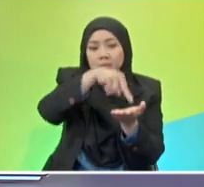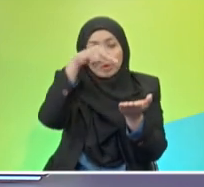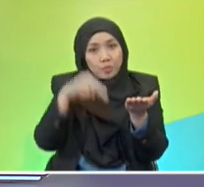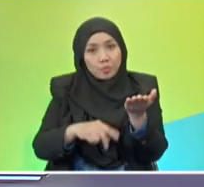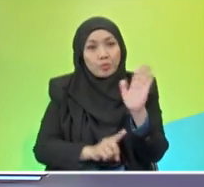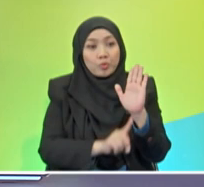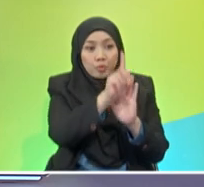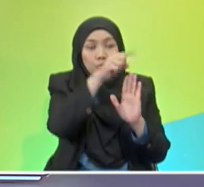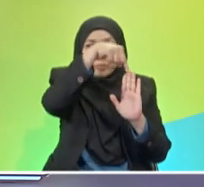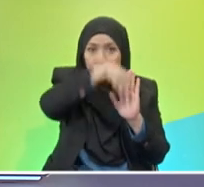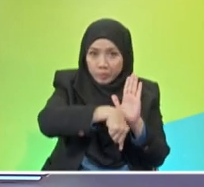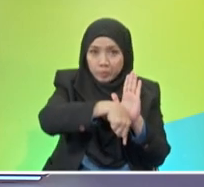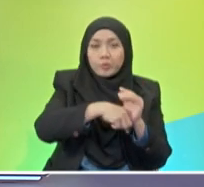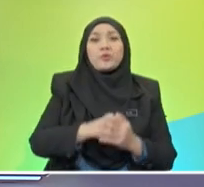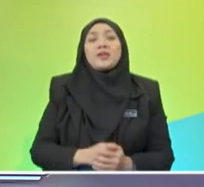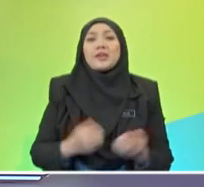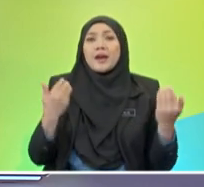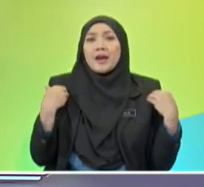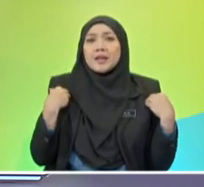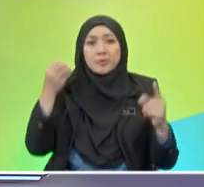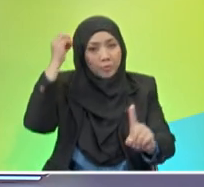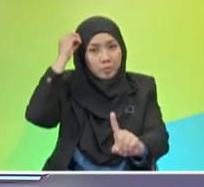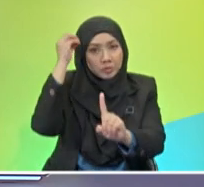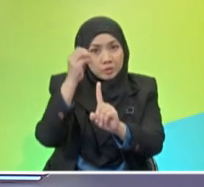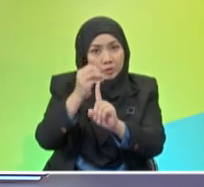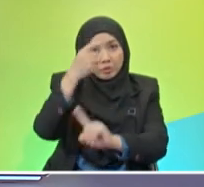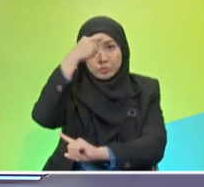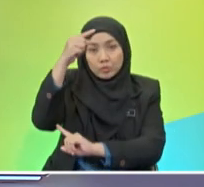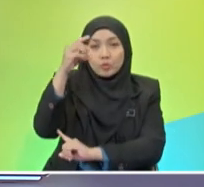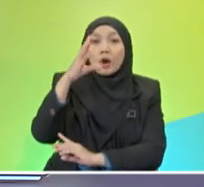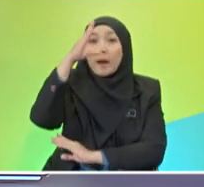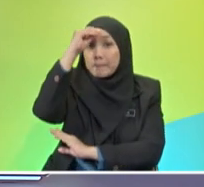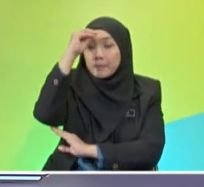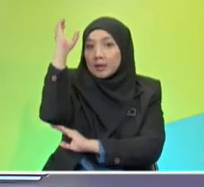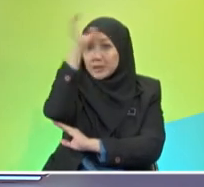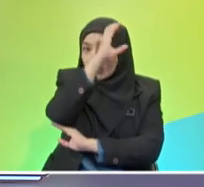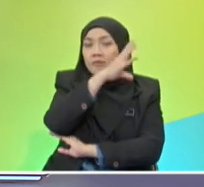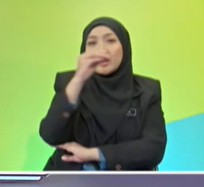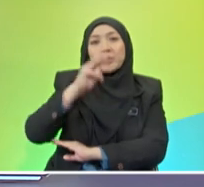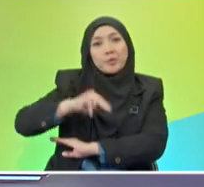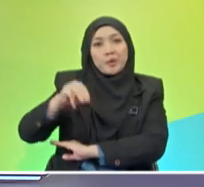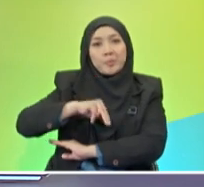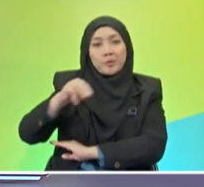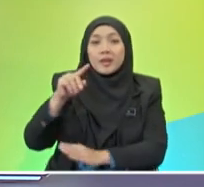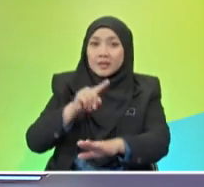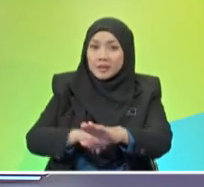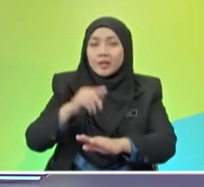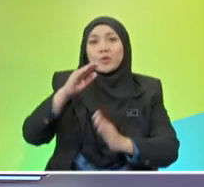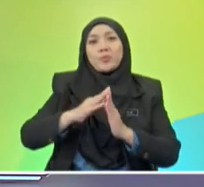dekat sini ada misi untuk Chris dan juga murid-murid di rumah di mana kita perlu mengira